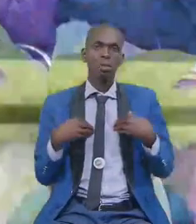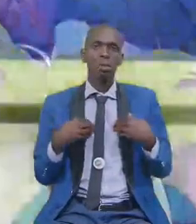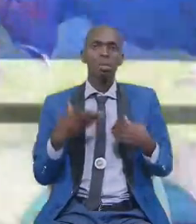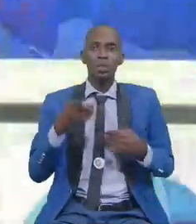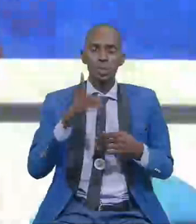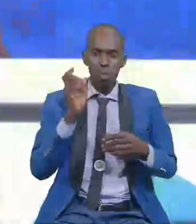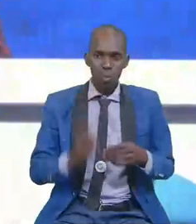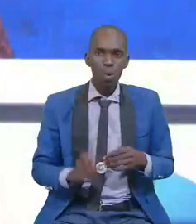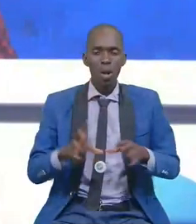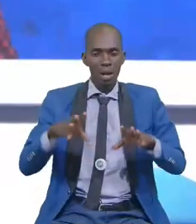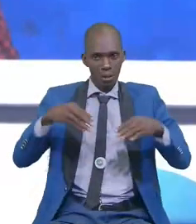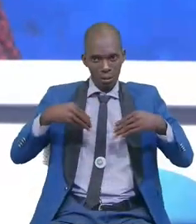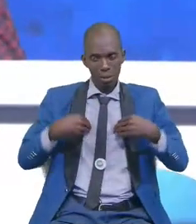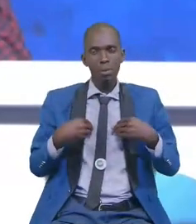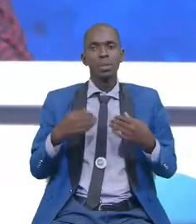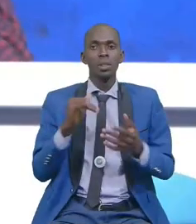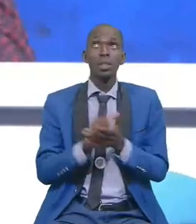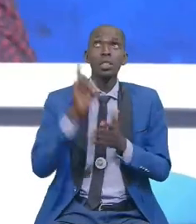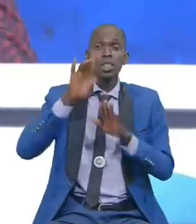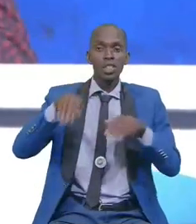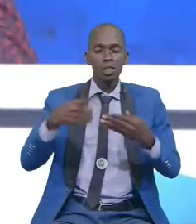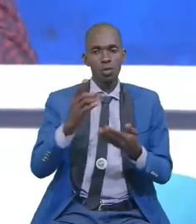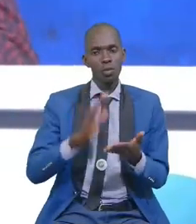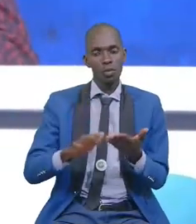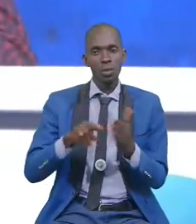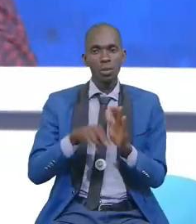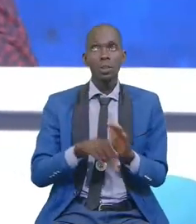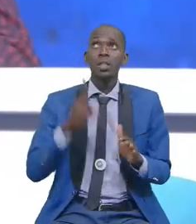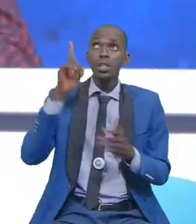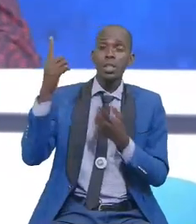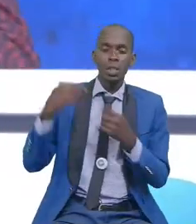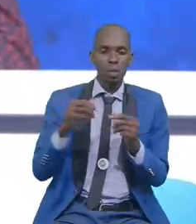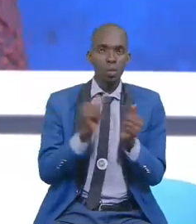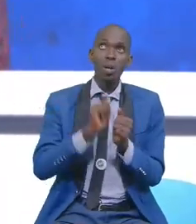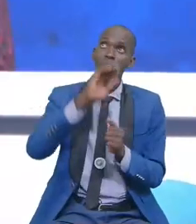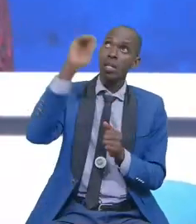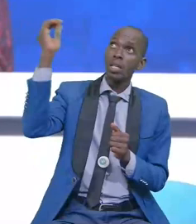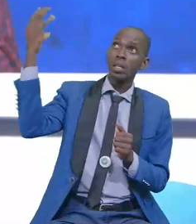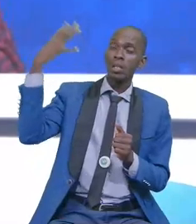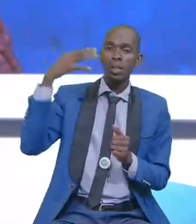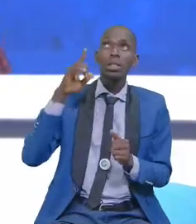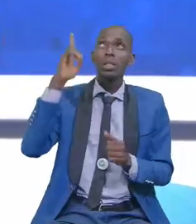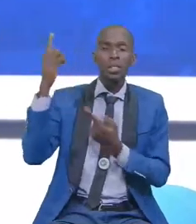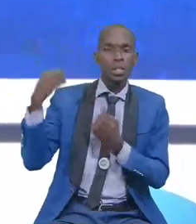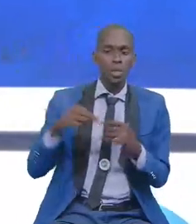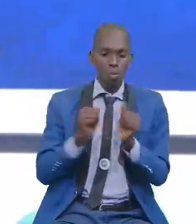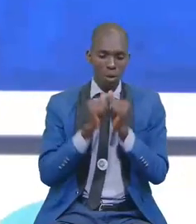Qui doit accepter qu'il est venu avec le pardon? Il est venu avec la grâce. Il est venu avec la puissance.